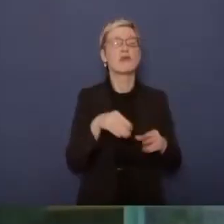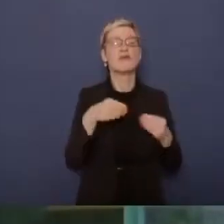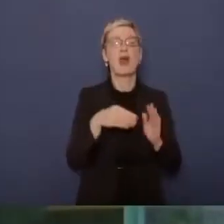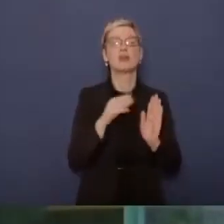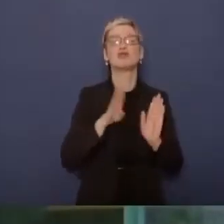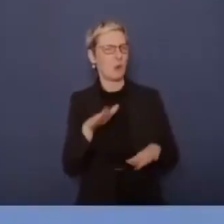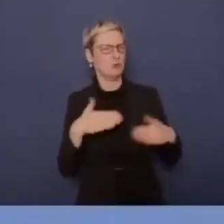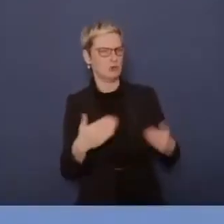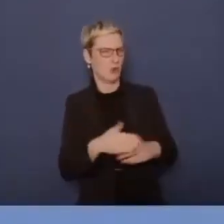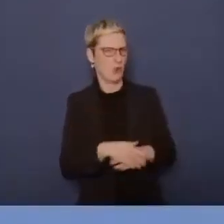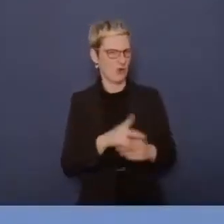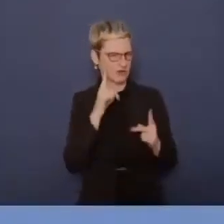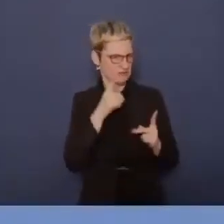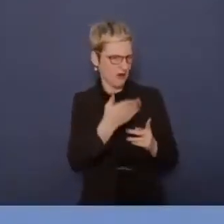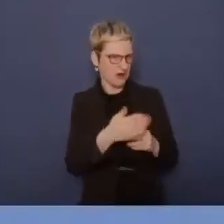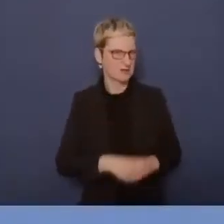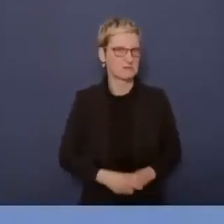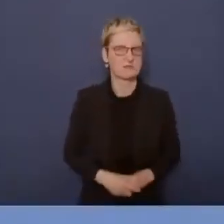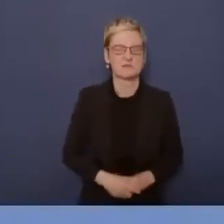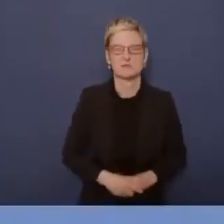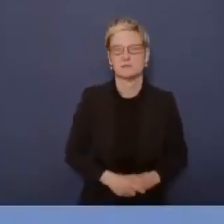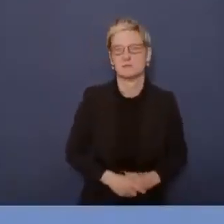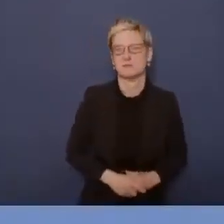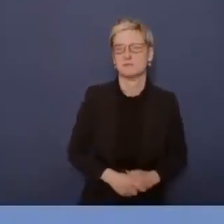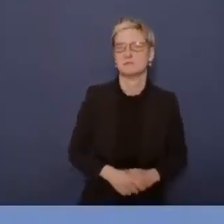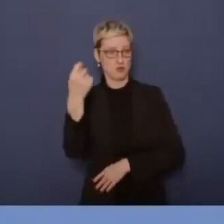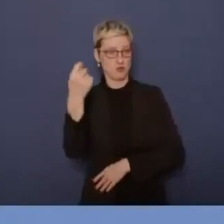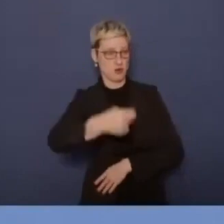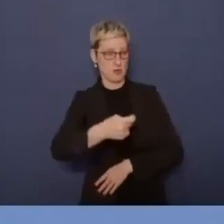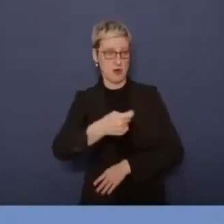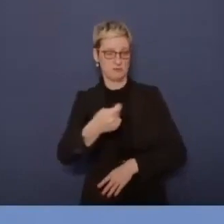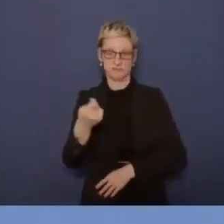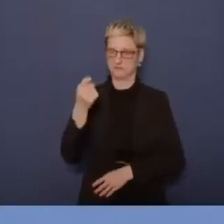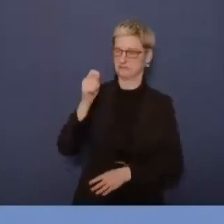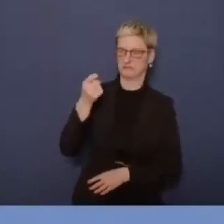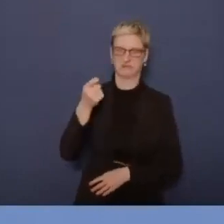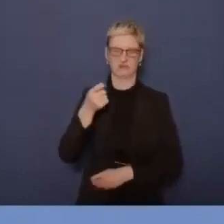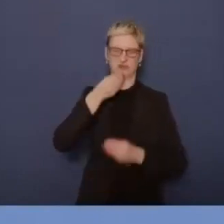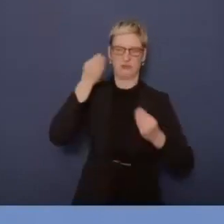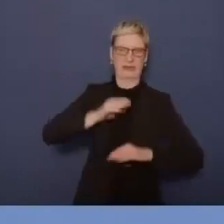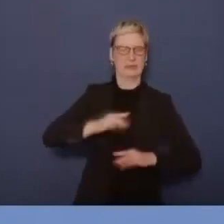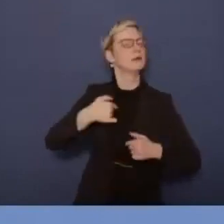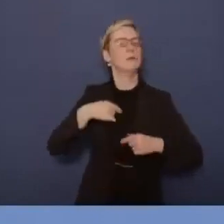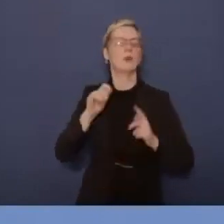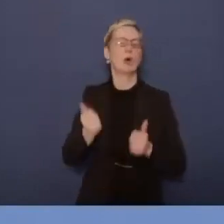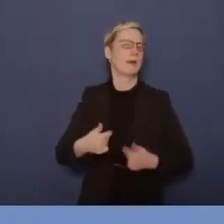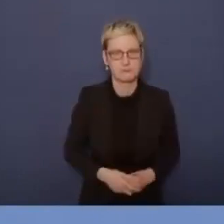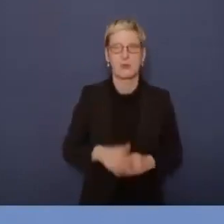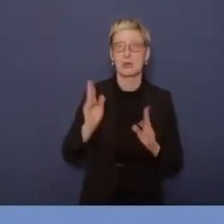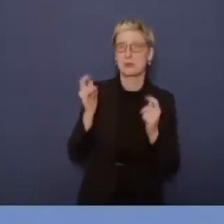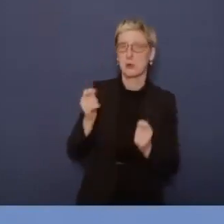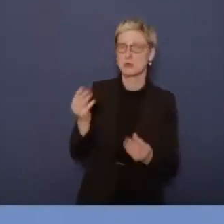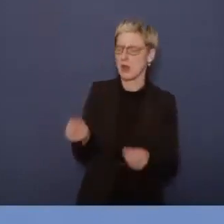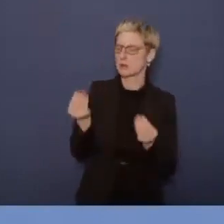Ulken, ja, vielen Dank. Zunächst, also die, also die, also